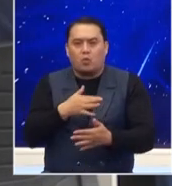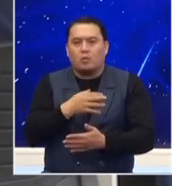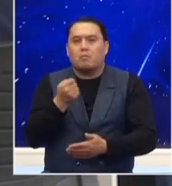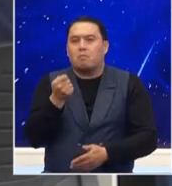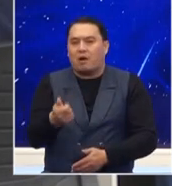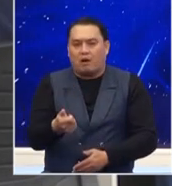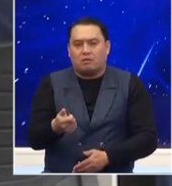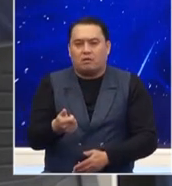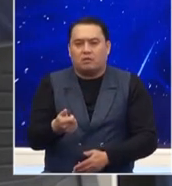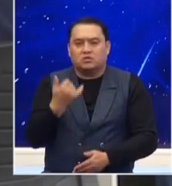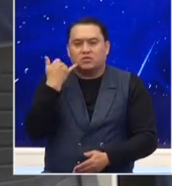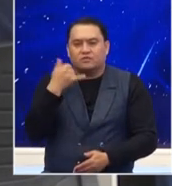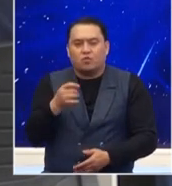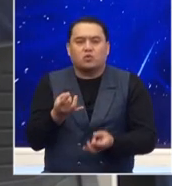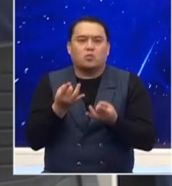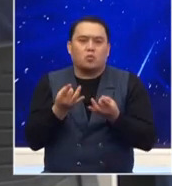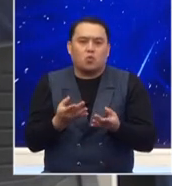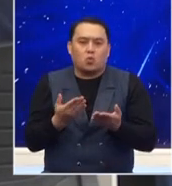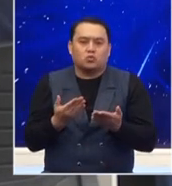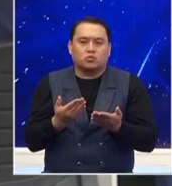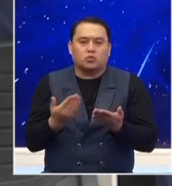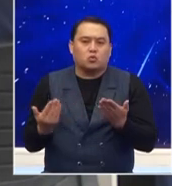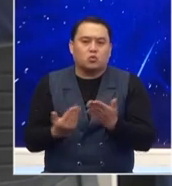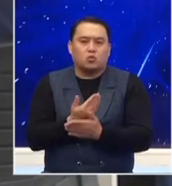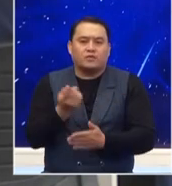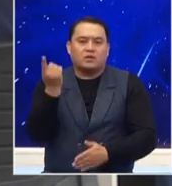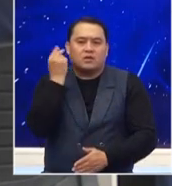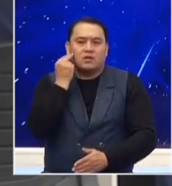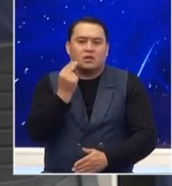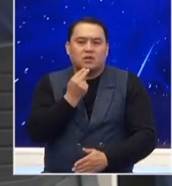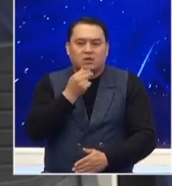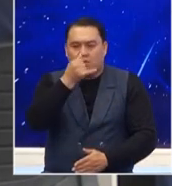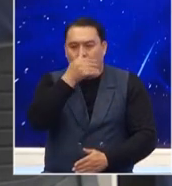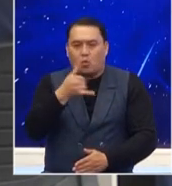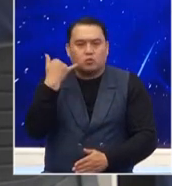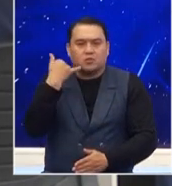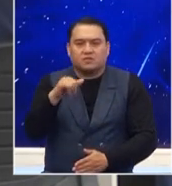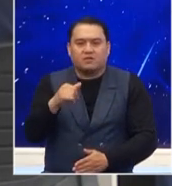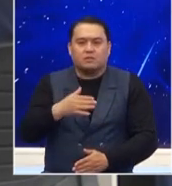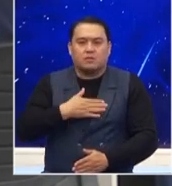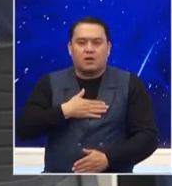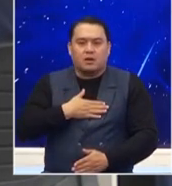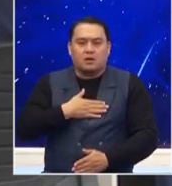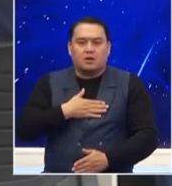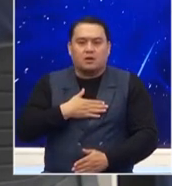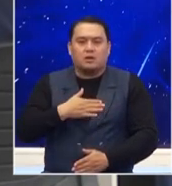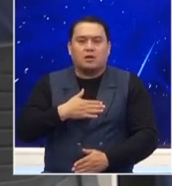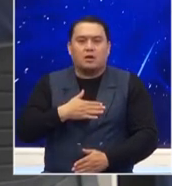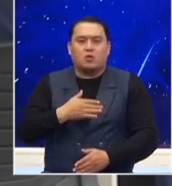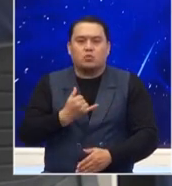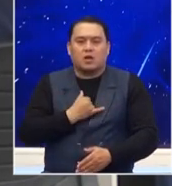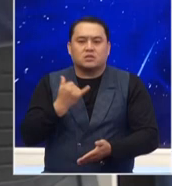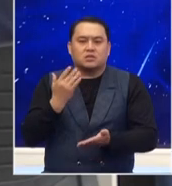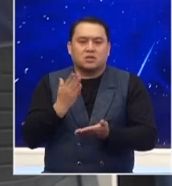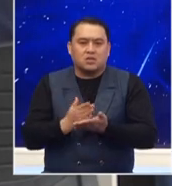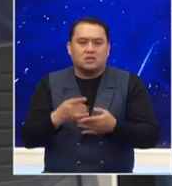мало. Звонят обычно новые модели телефона, вот китайские, они не дозваниваются. Теперь вот эти все недозвонившиеся, вот у нас есть